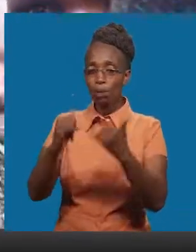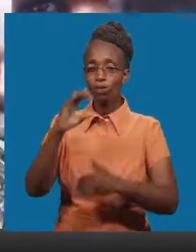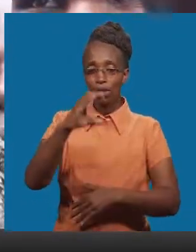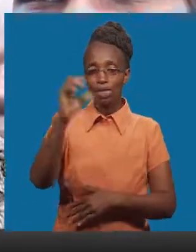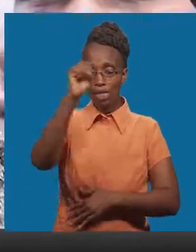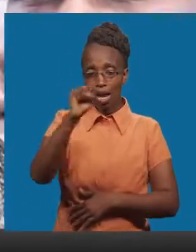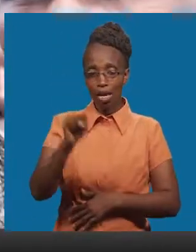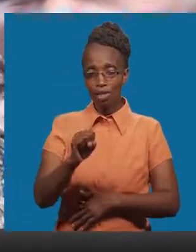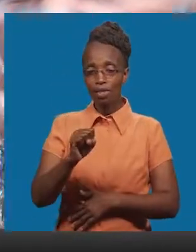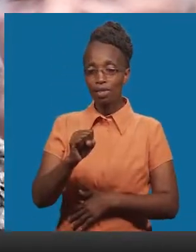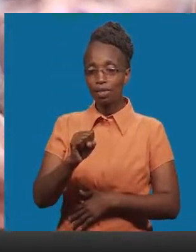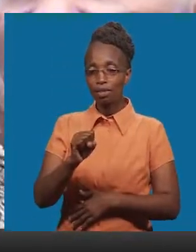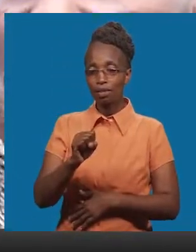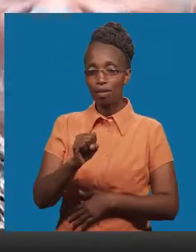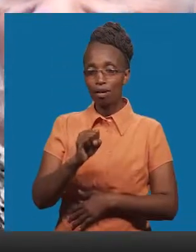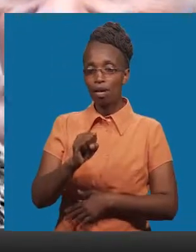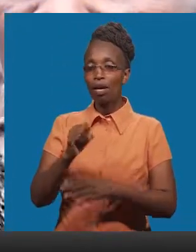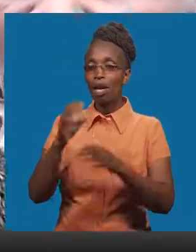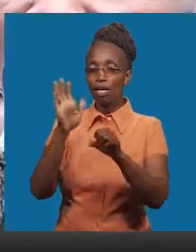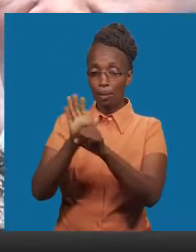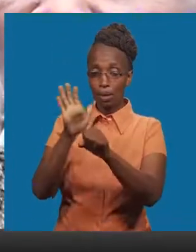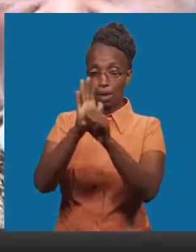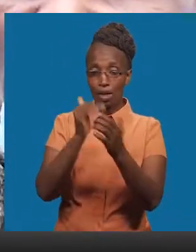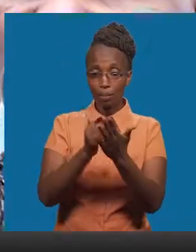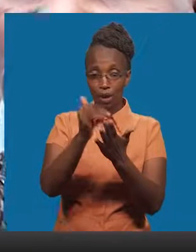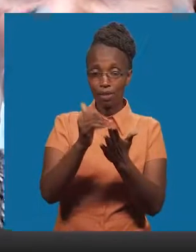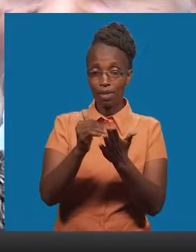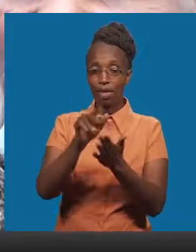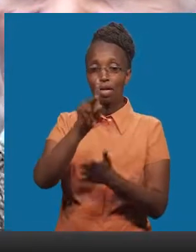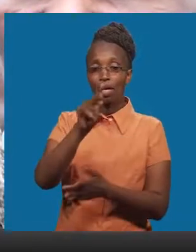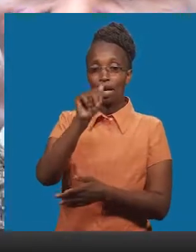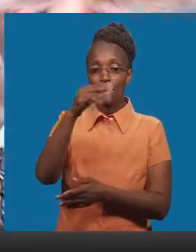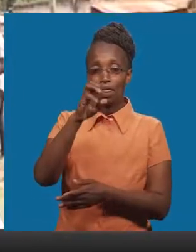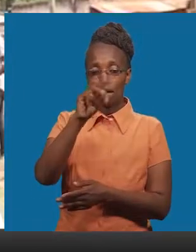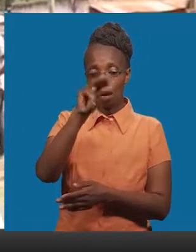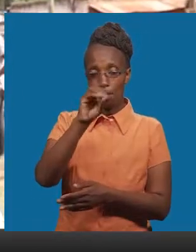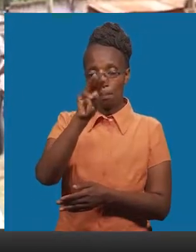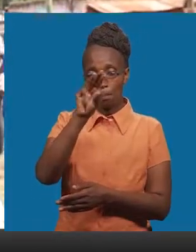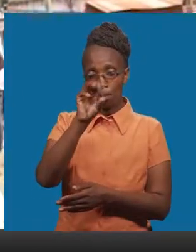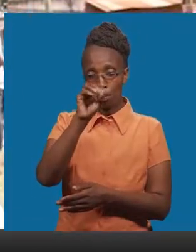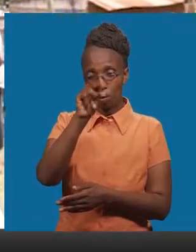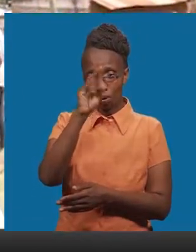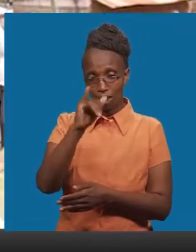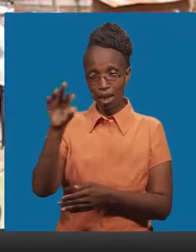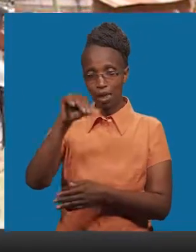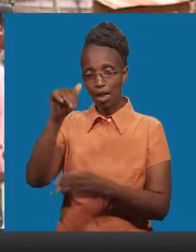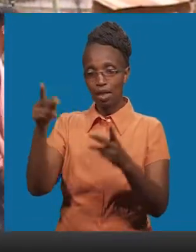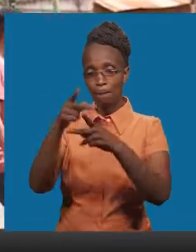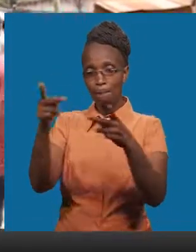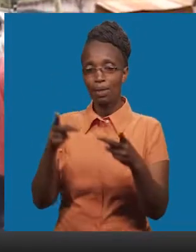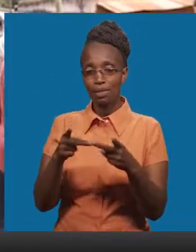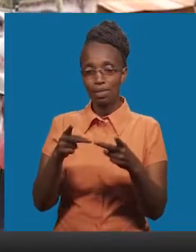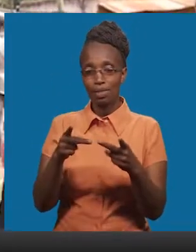CS of Interior that he has to beef up security in most of the parts of the country. Kadhemboni,